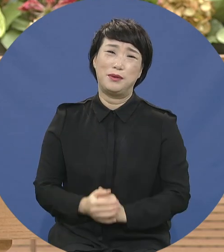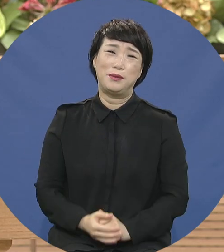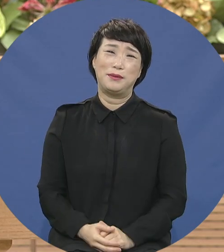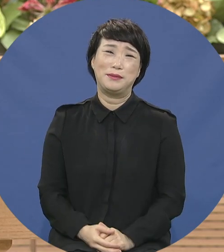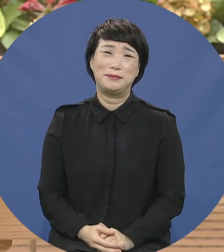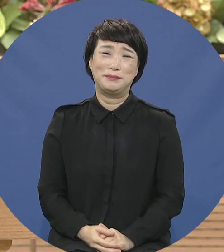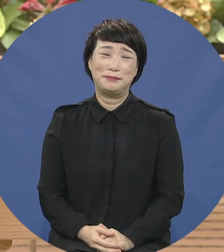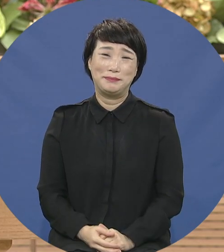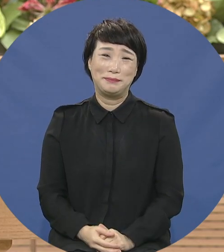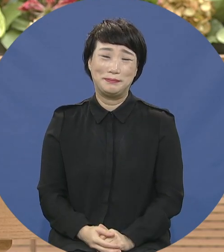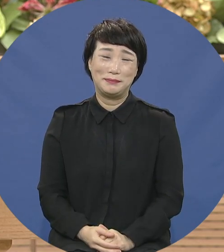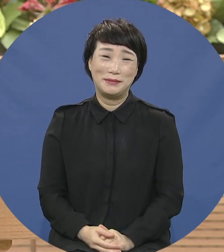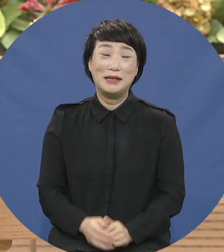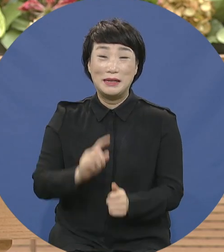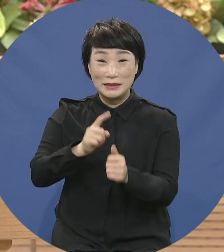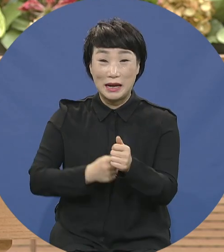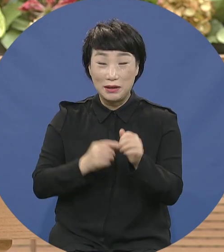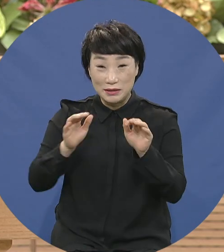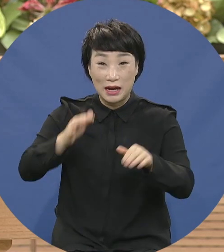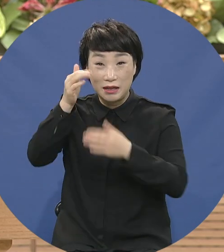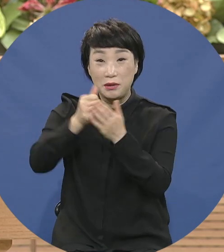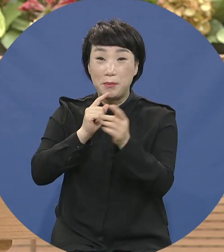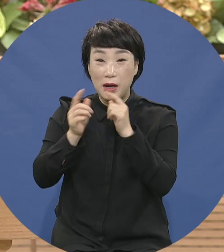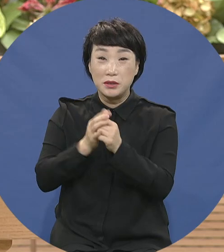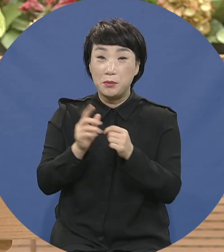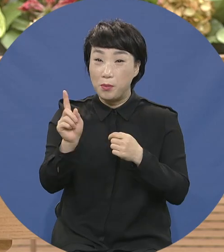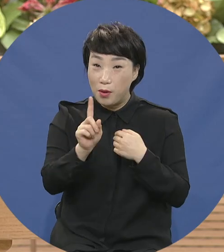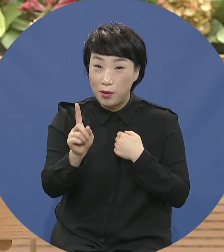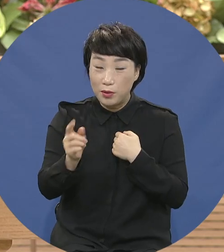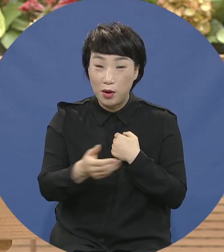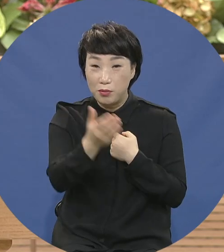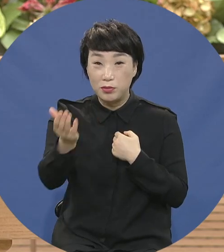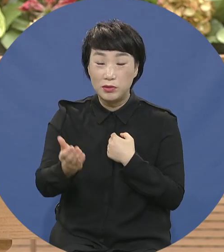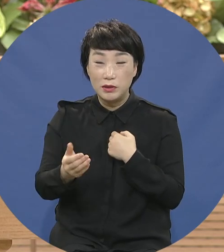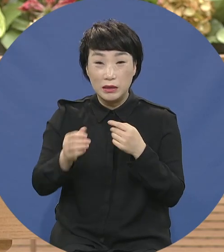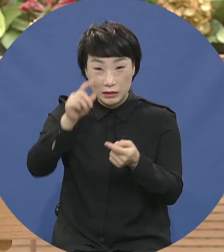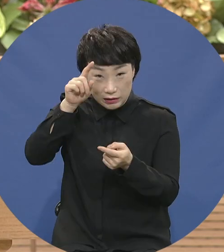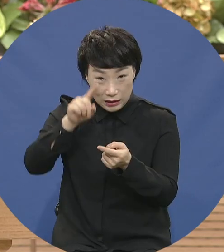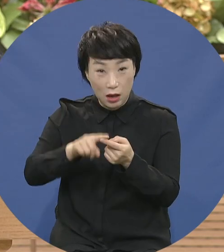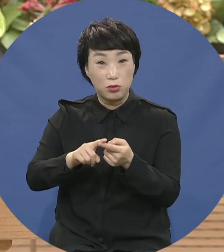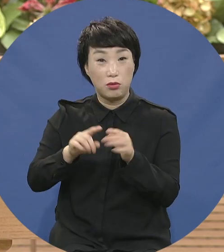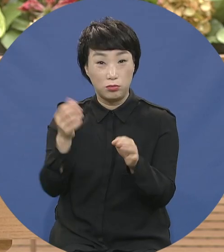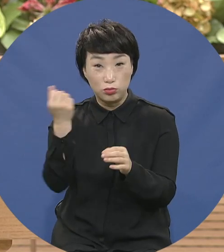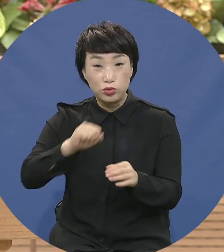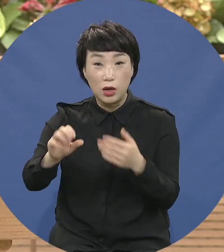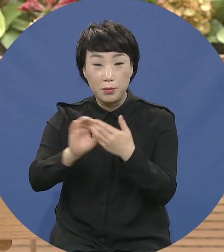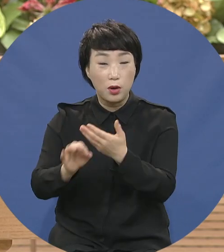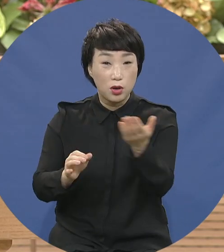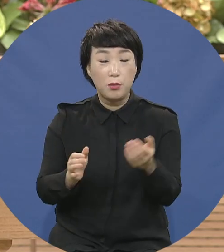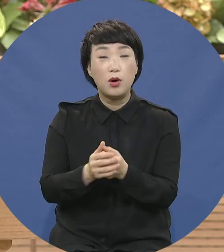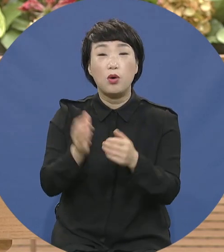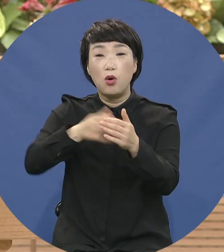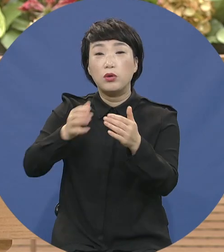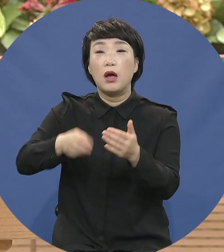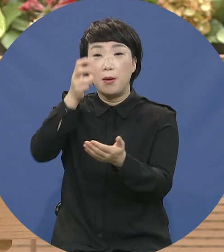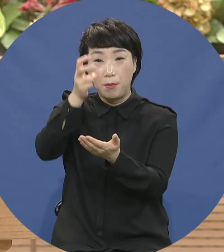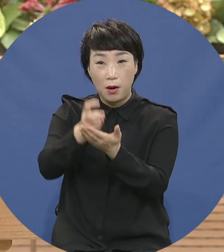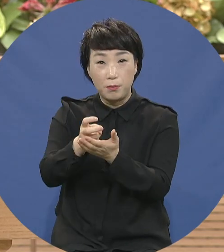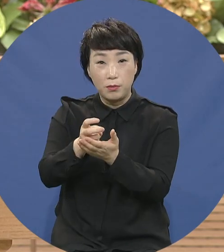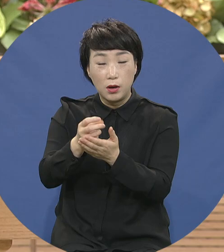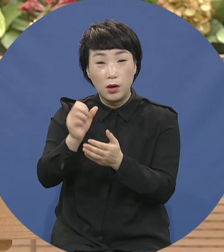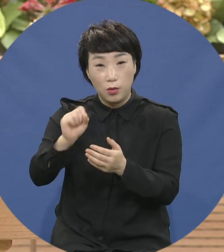말입니다. 그러므로 하나님 말씀은 어떤 말씀이든지 건들면 공의의 법에 죽을